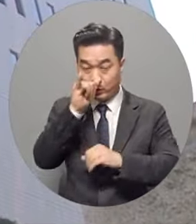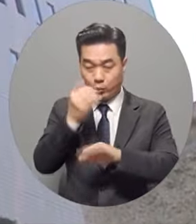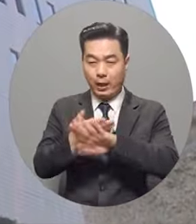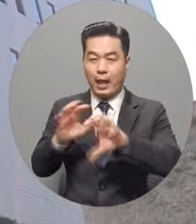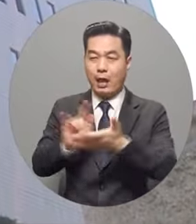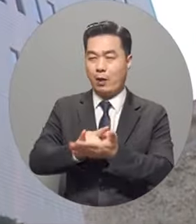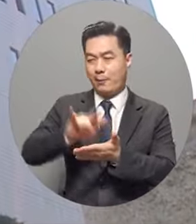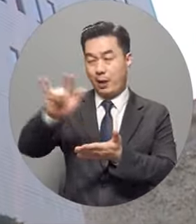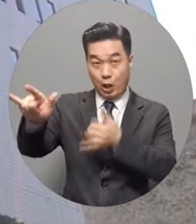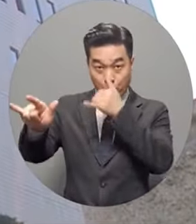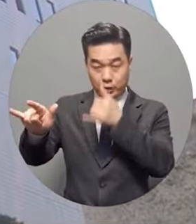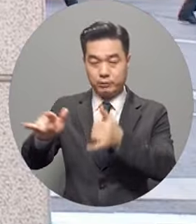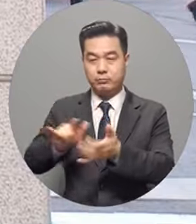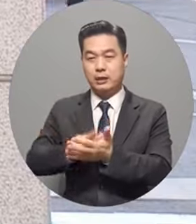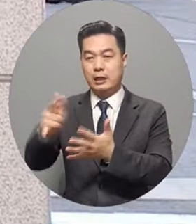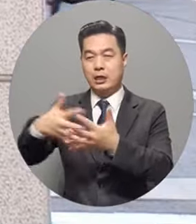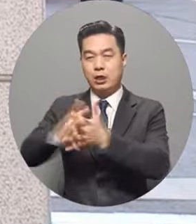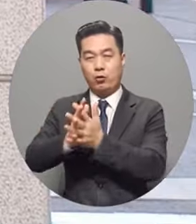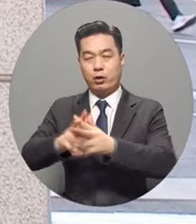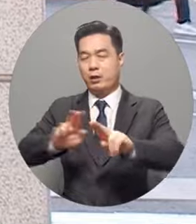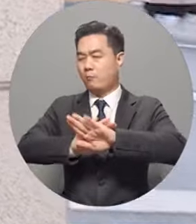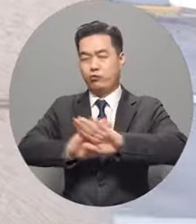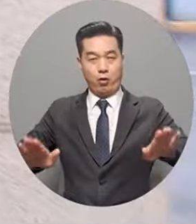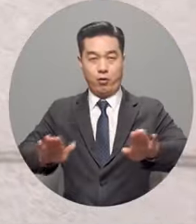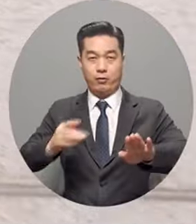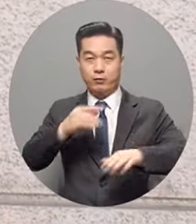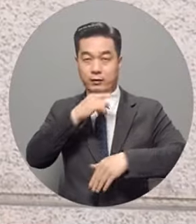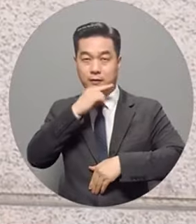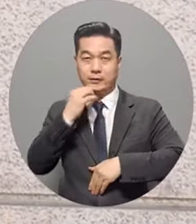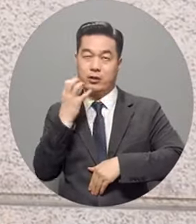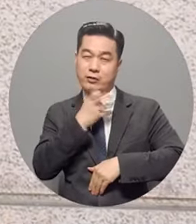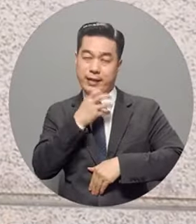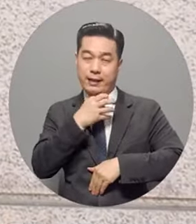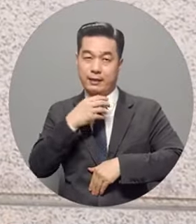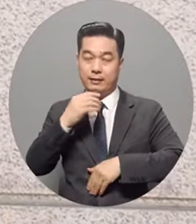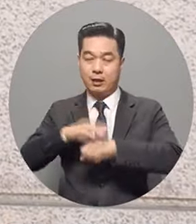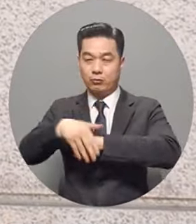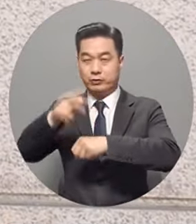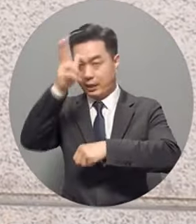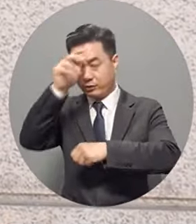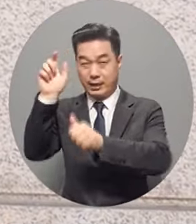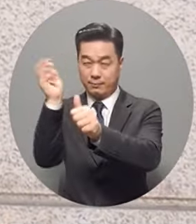대해선 여권을 무효화하고 적색수배 조치했습니다. MBC 뉴스 재은효입니다.